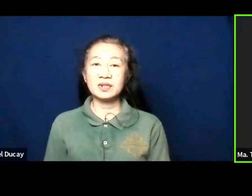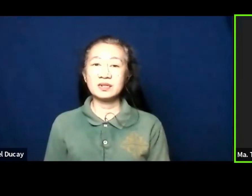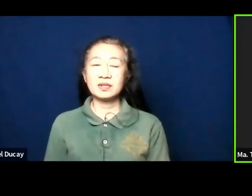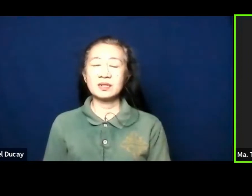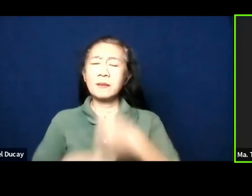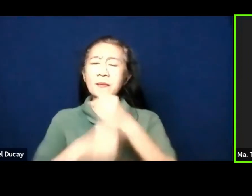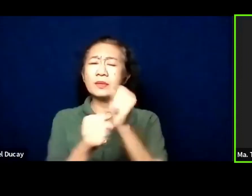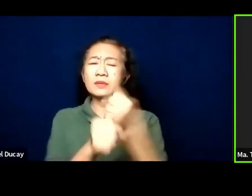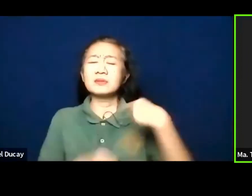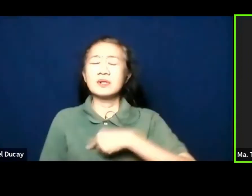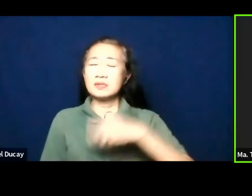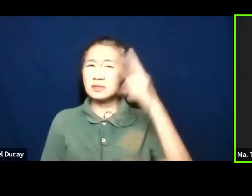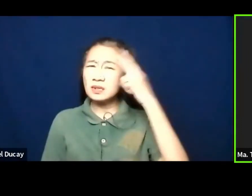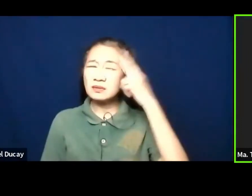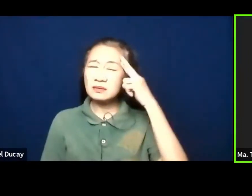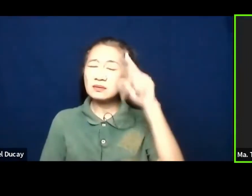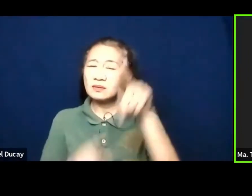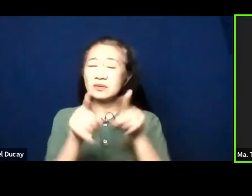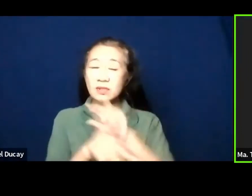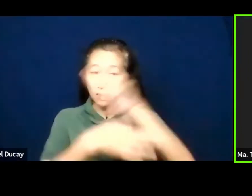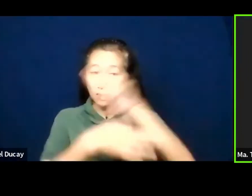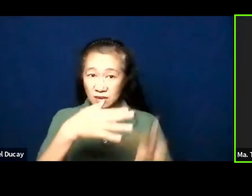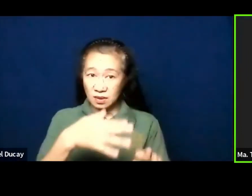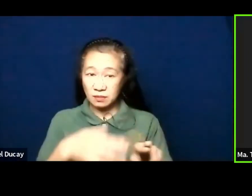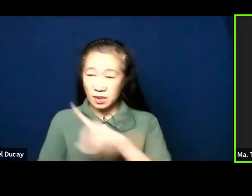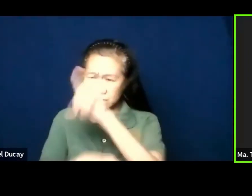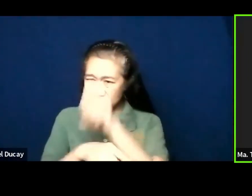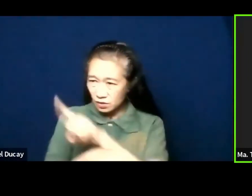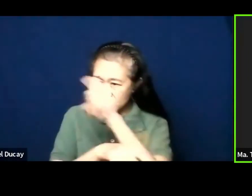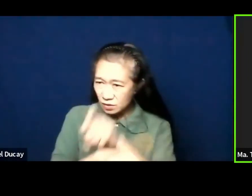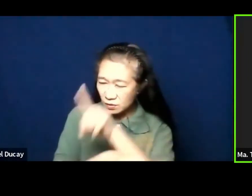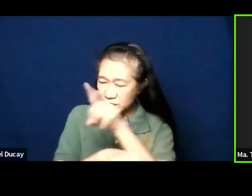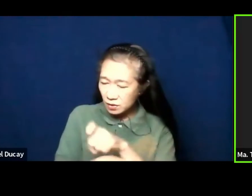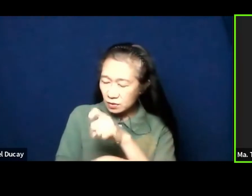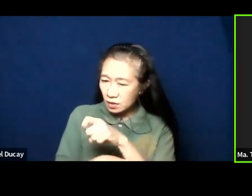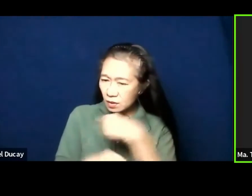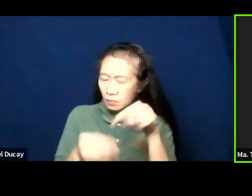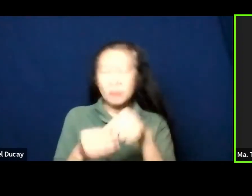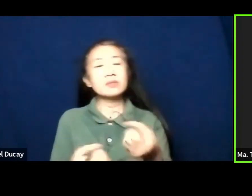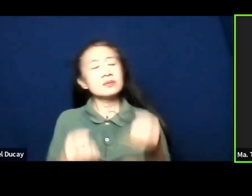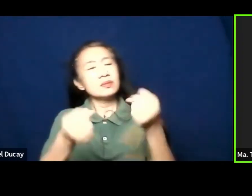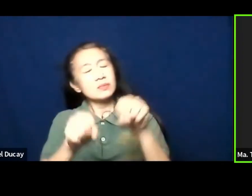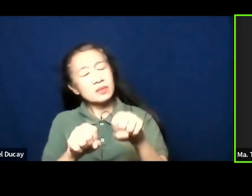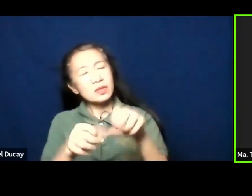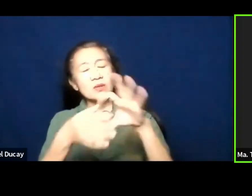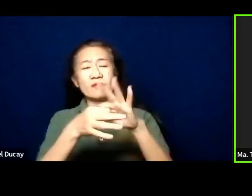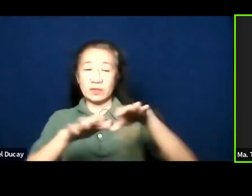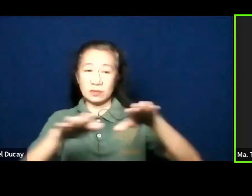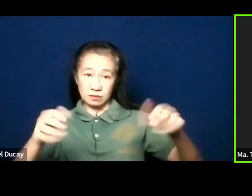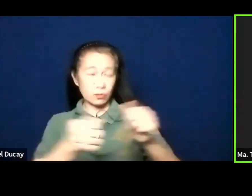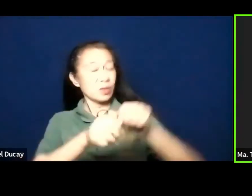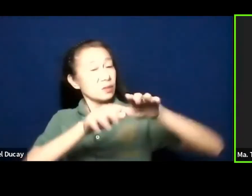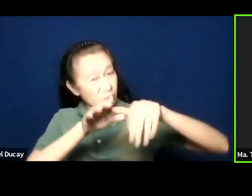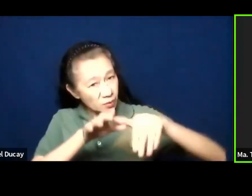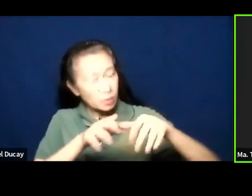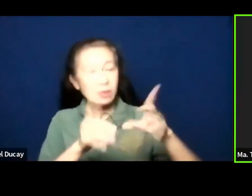us realize, and of course, as a result ng survey na ginawa tungkol sa sitwasyon ng batang may kapansanan na